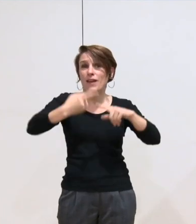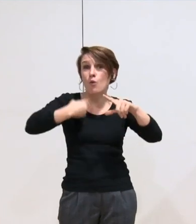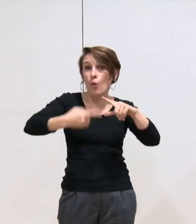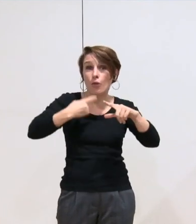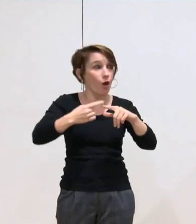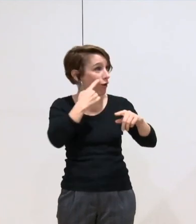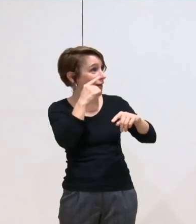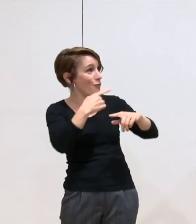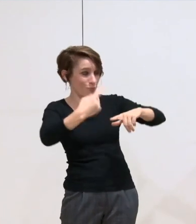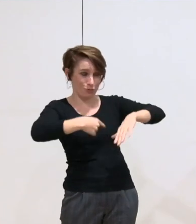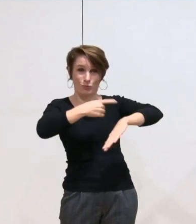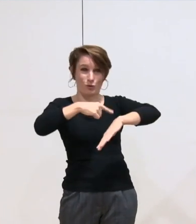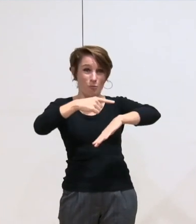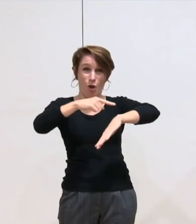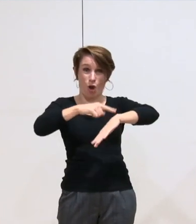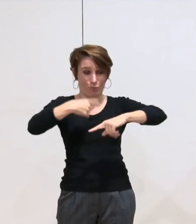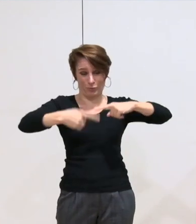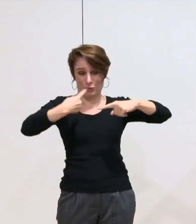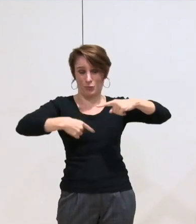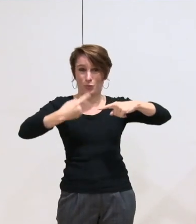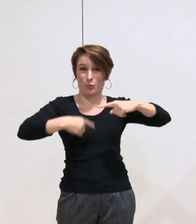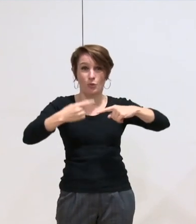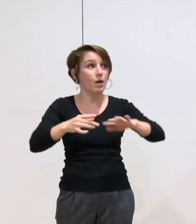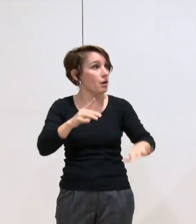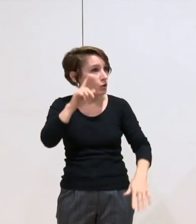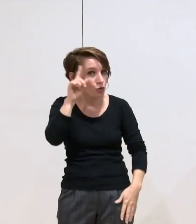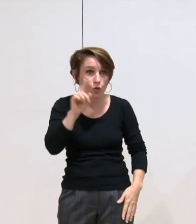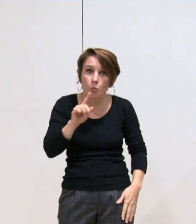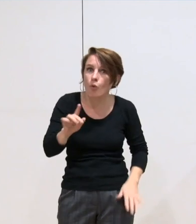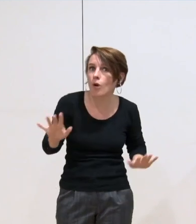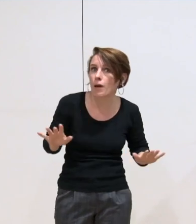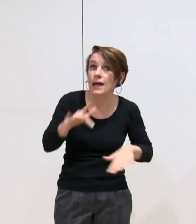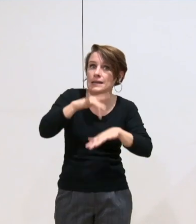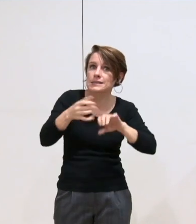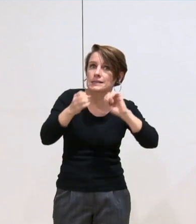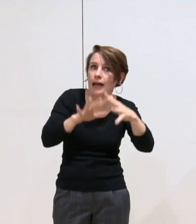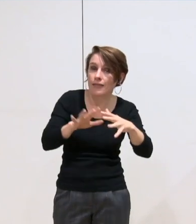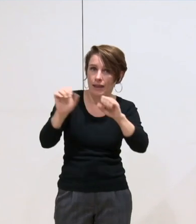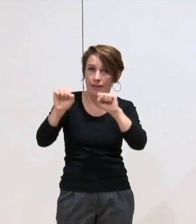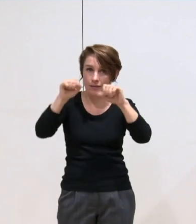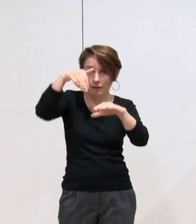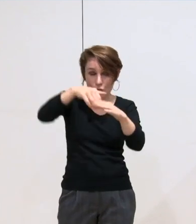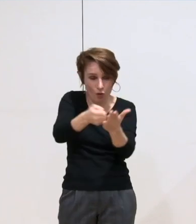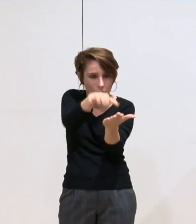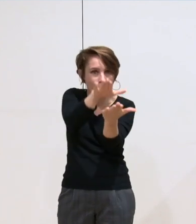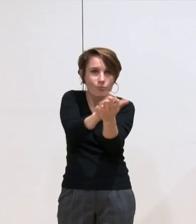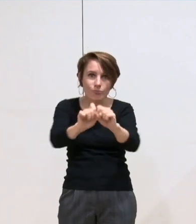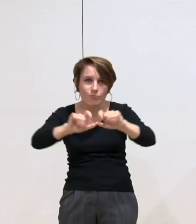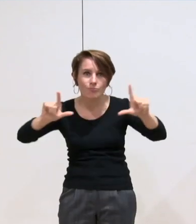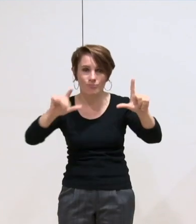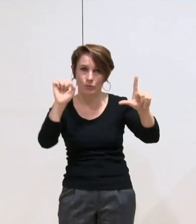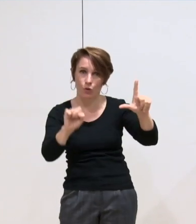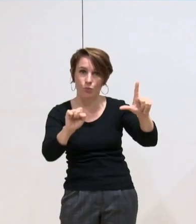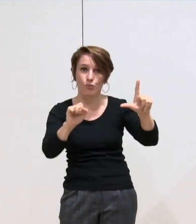Grenoble, sur son site, mette quotidiennement un compteur qui puisse permettre à chaque Grenoblois de voir défiler le coût élu